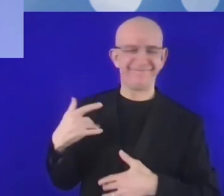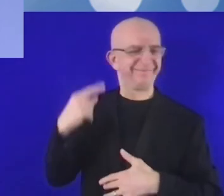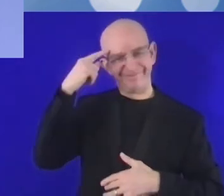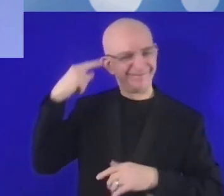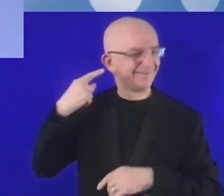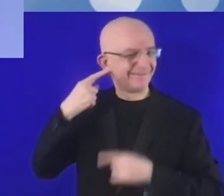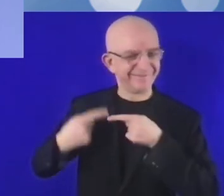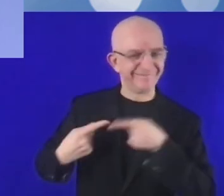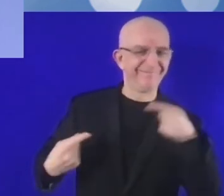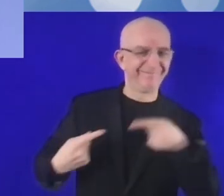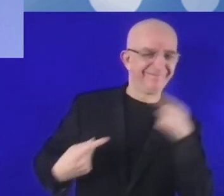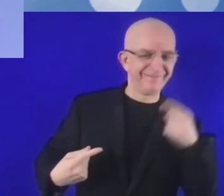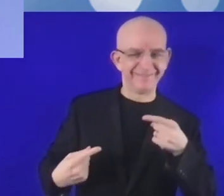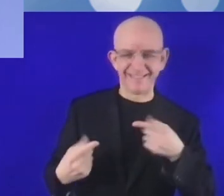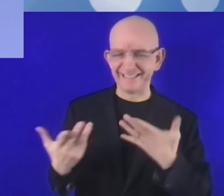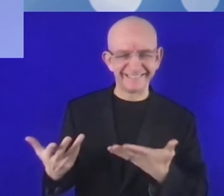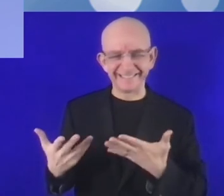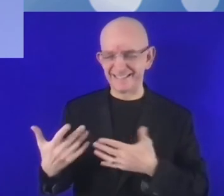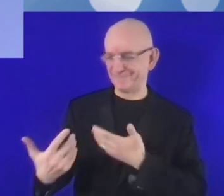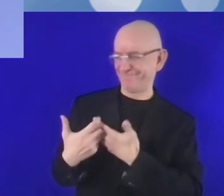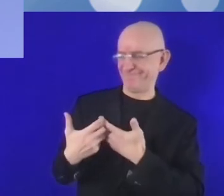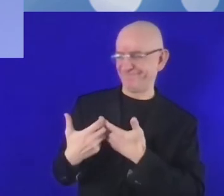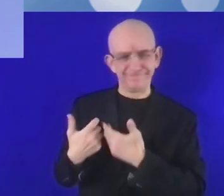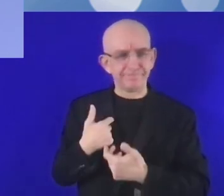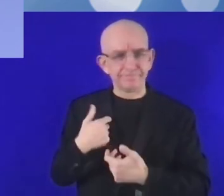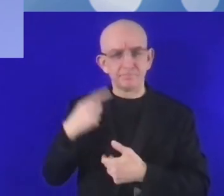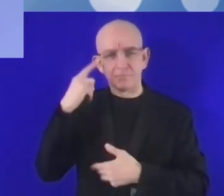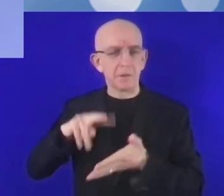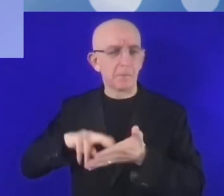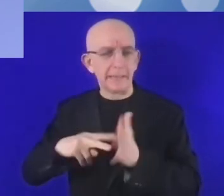pourquoi écouter de la mauvaise musique une fois qu'on sait ça? Vous savez,